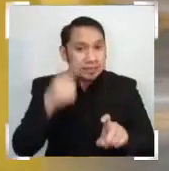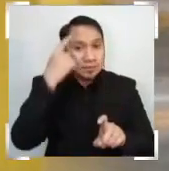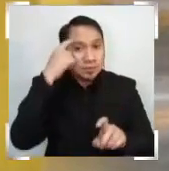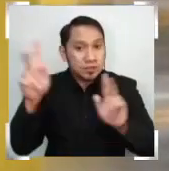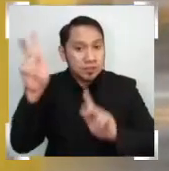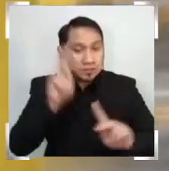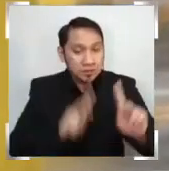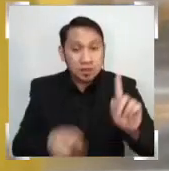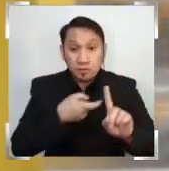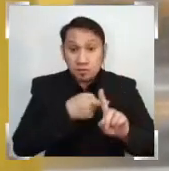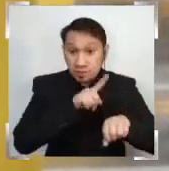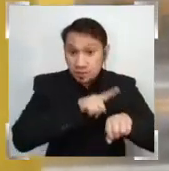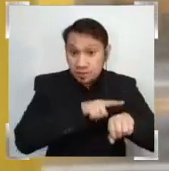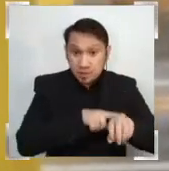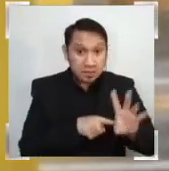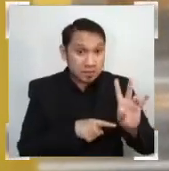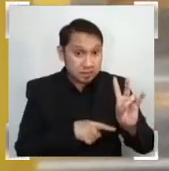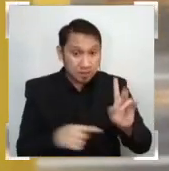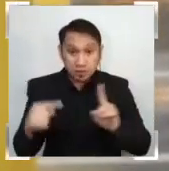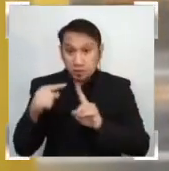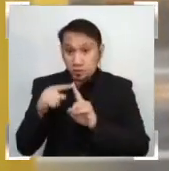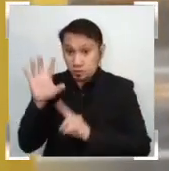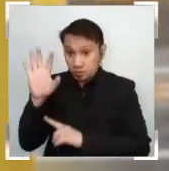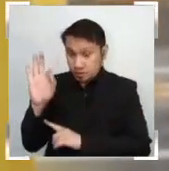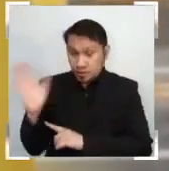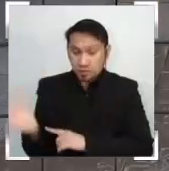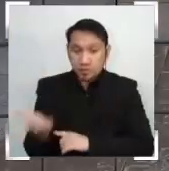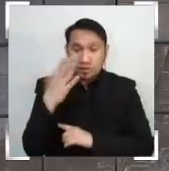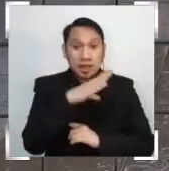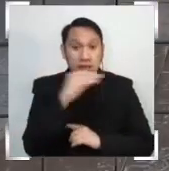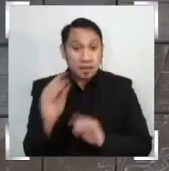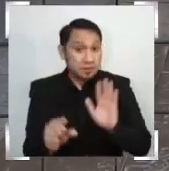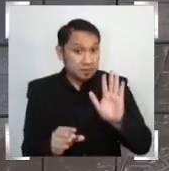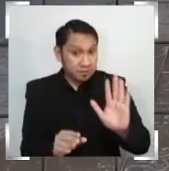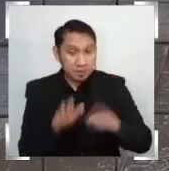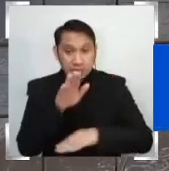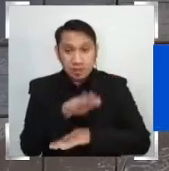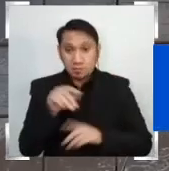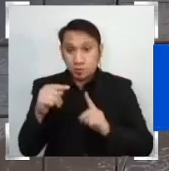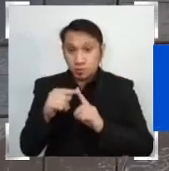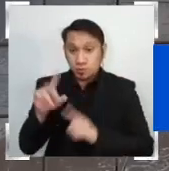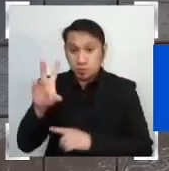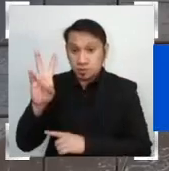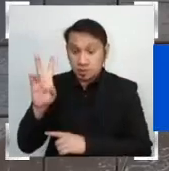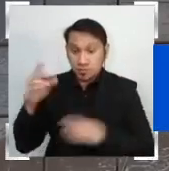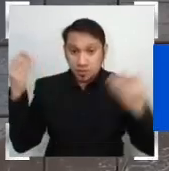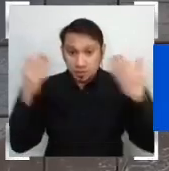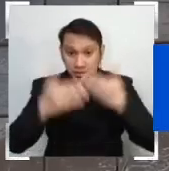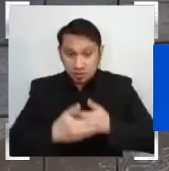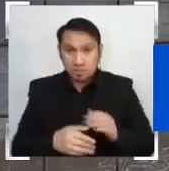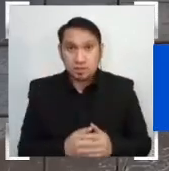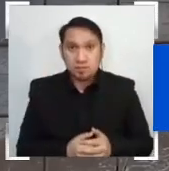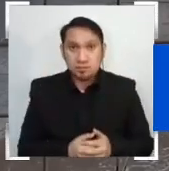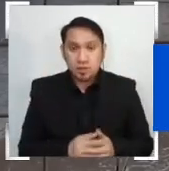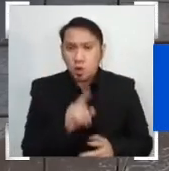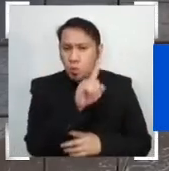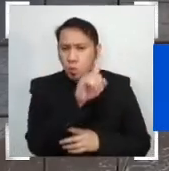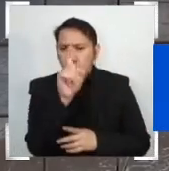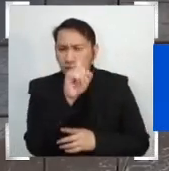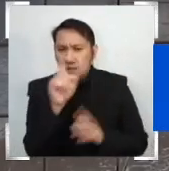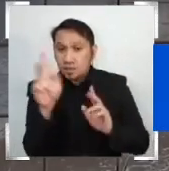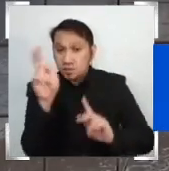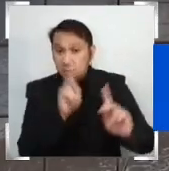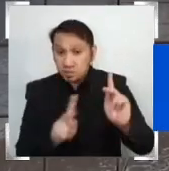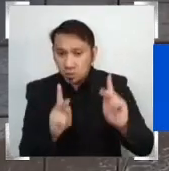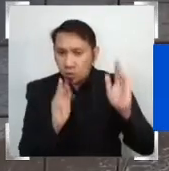7 a.m. to 9 a.m. at 5 p.m. to 7 p.m. 100 pasahero kada araw ang target ng MRT3 na masalang